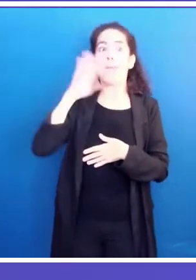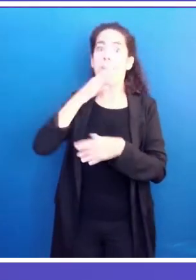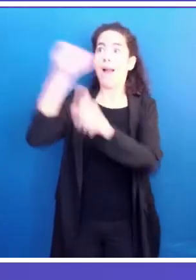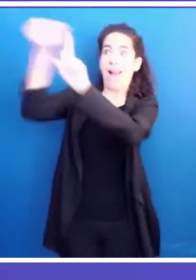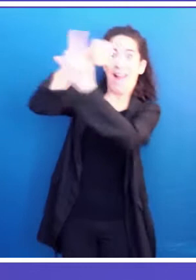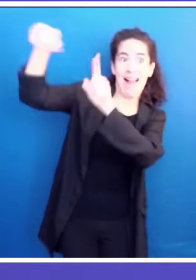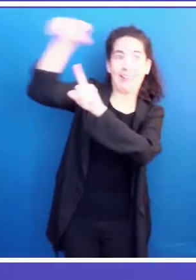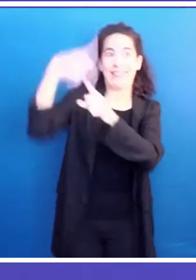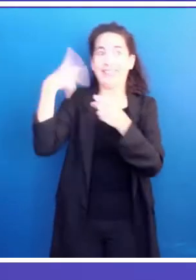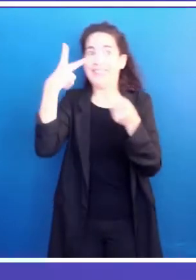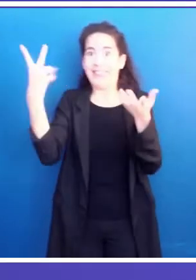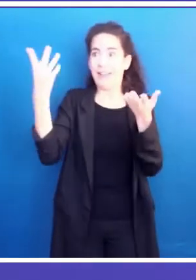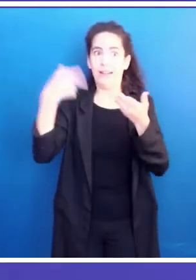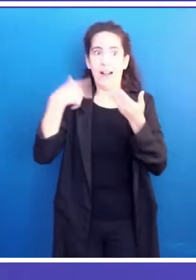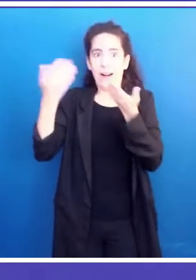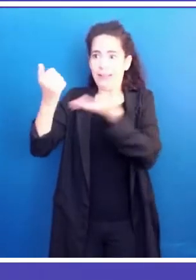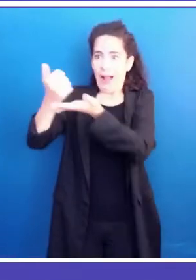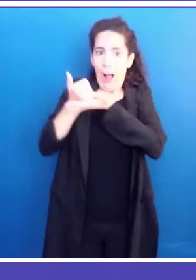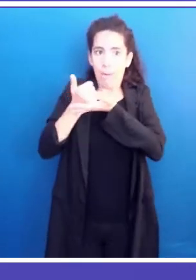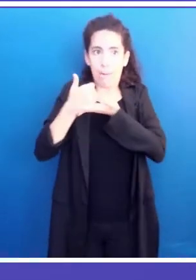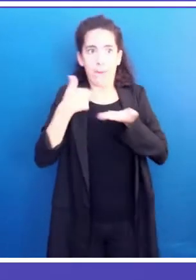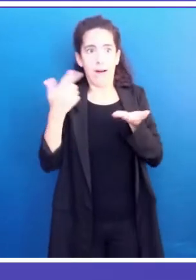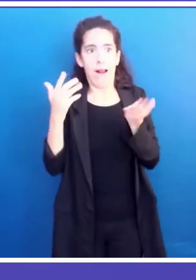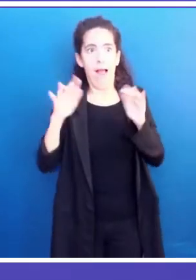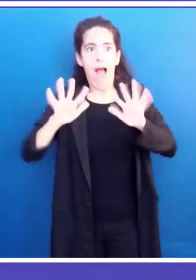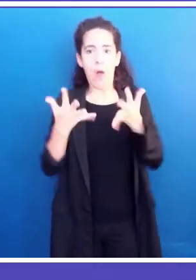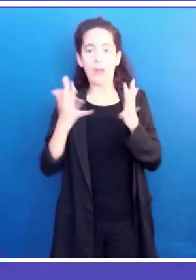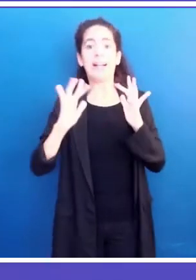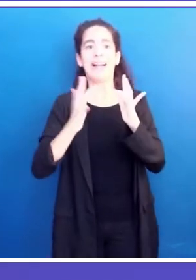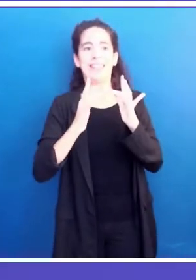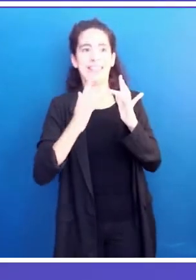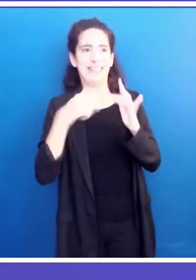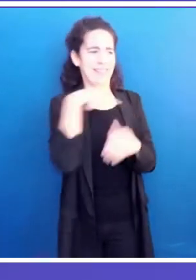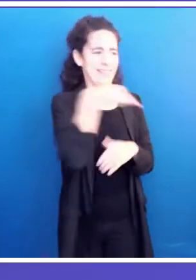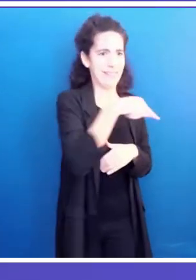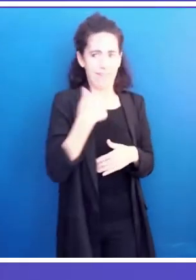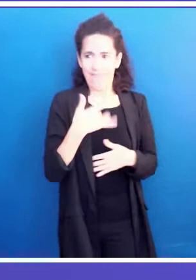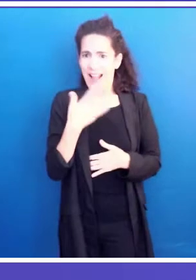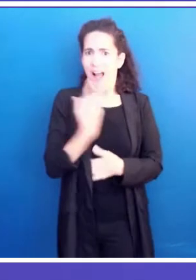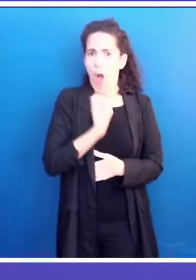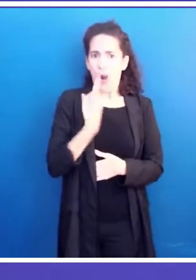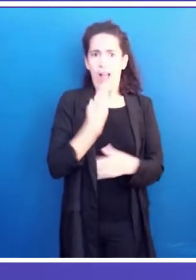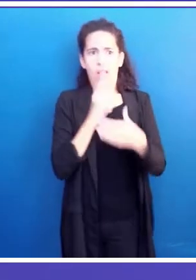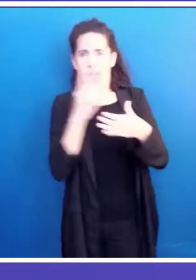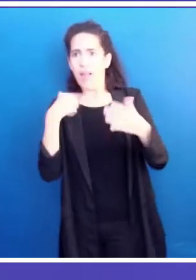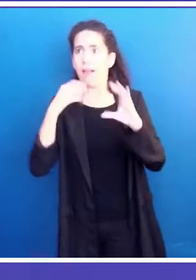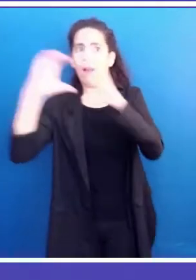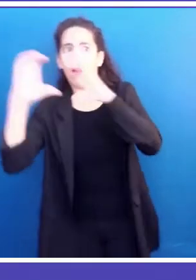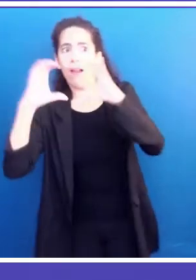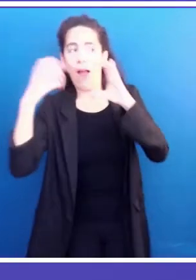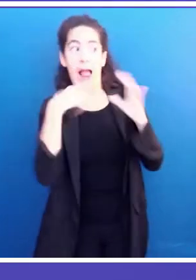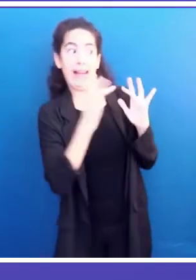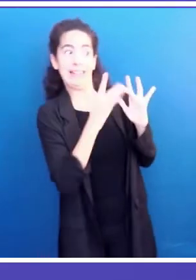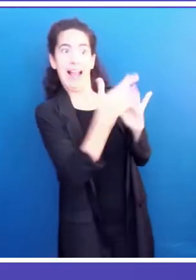منه، وتحديد كل الخدمات المتاحة لهم، تأمين المساحة الآمنة لكي يبتعدوا